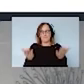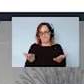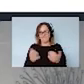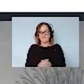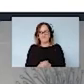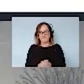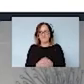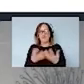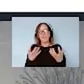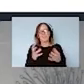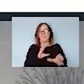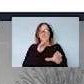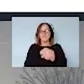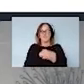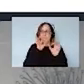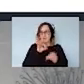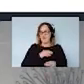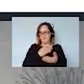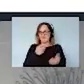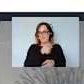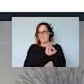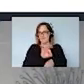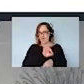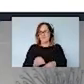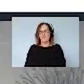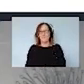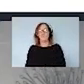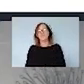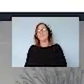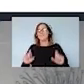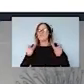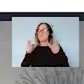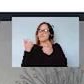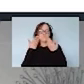nie doceniłyśmy chęci udziału Państwa w naszych wydarzeniach, za co